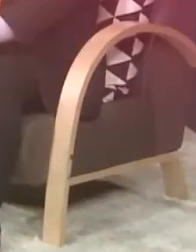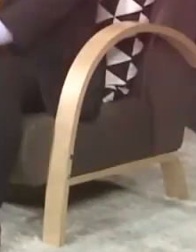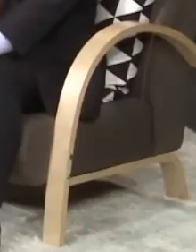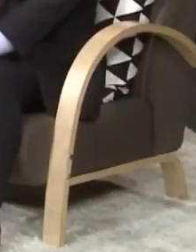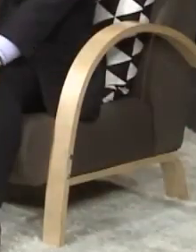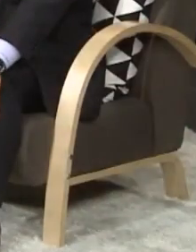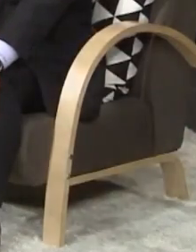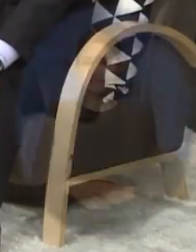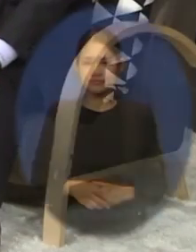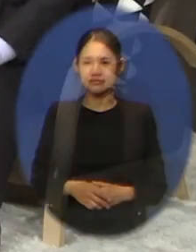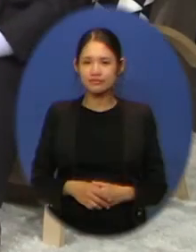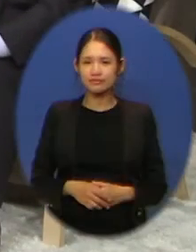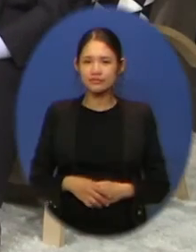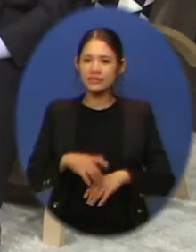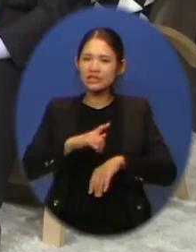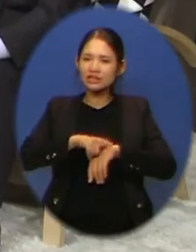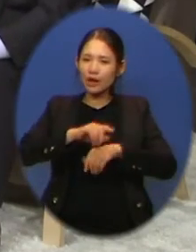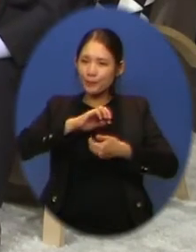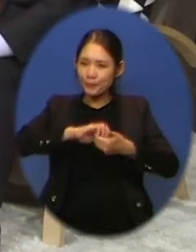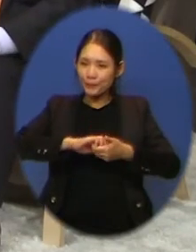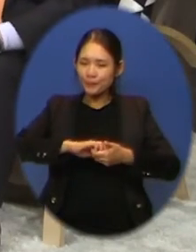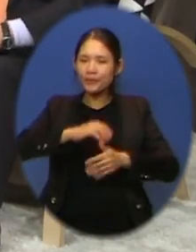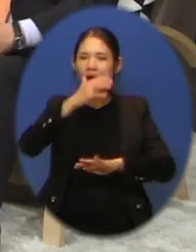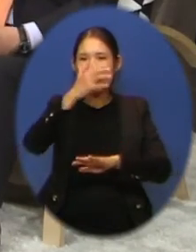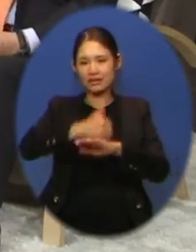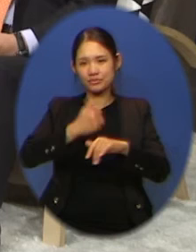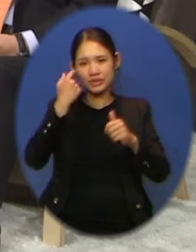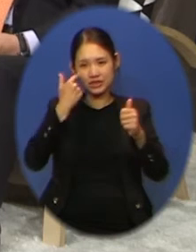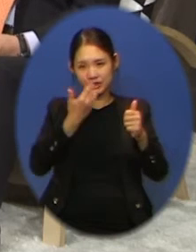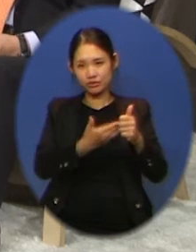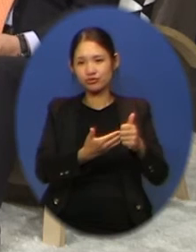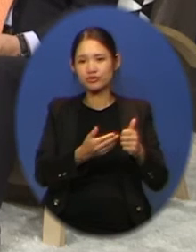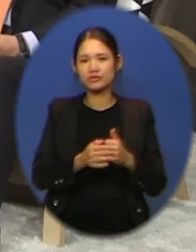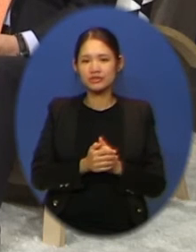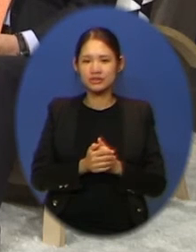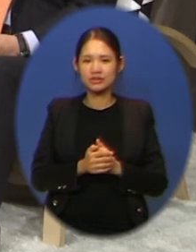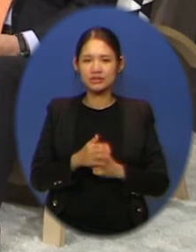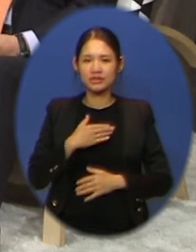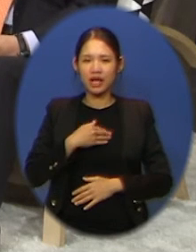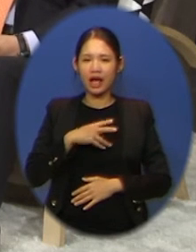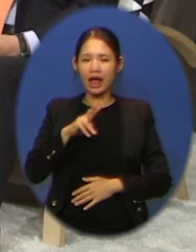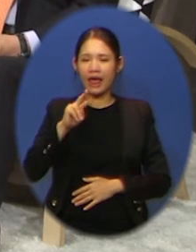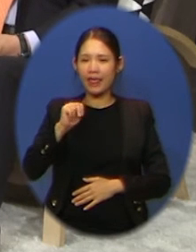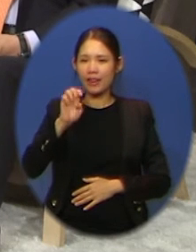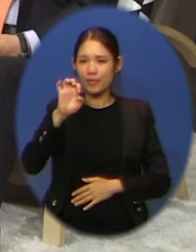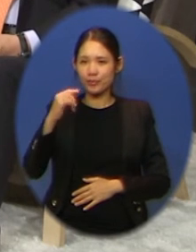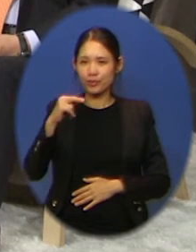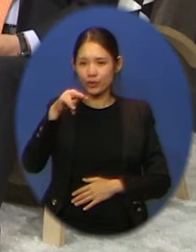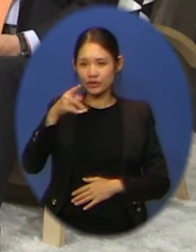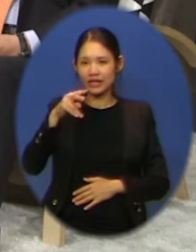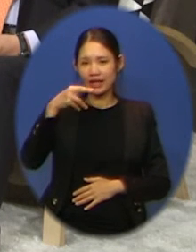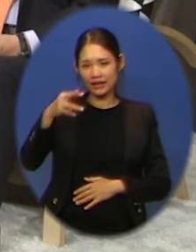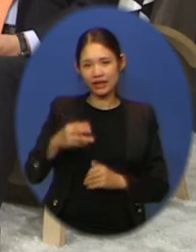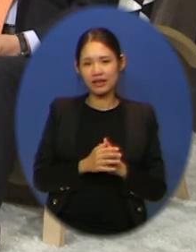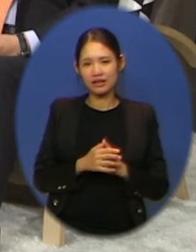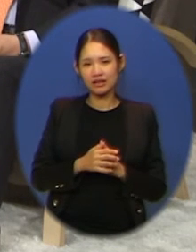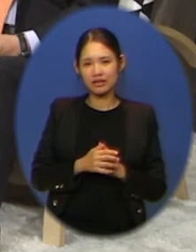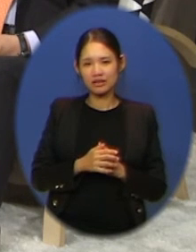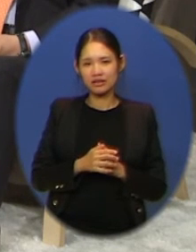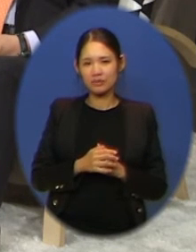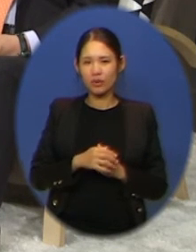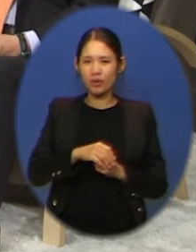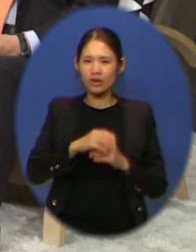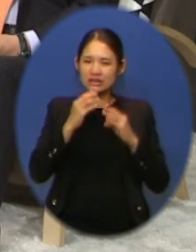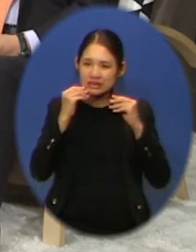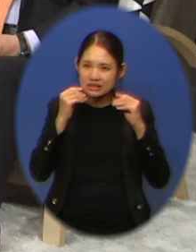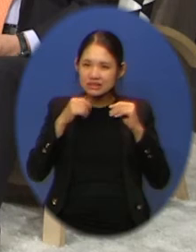자, 시간 관계상 마지막 질문을 드려 오늘 네. 마쳐야 될 것 같습니다. 아까 이제 제가 M4세대라 그래서 정말 그 뭐 흙수저, 금수저